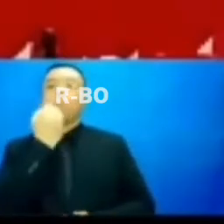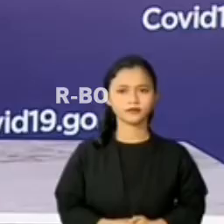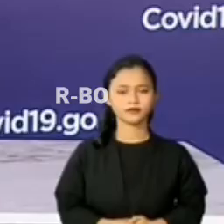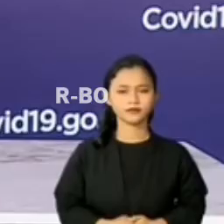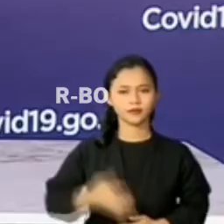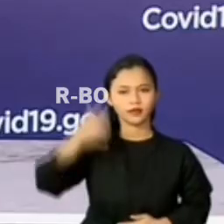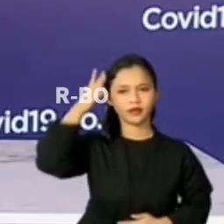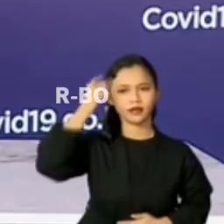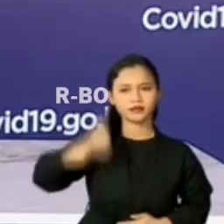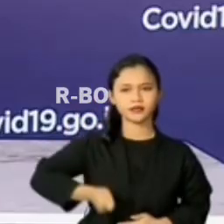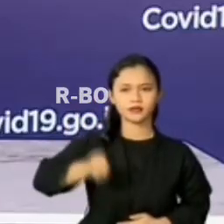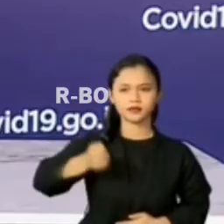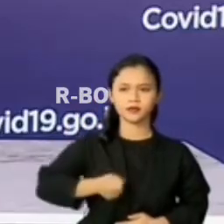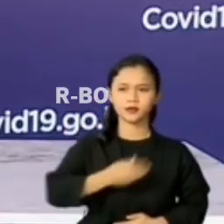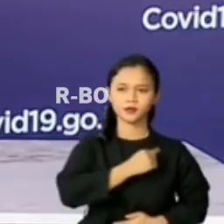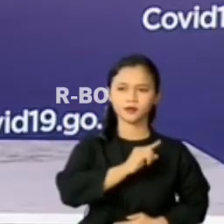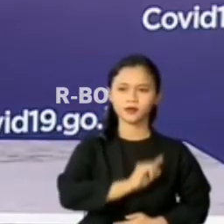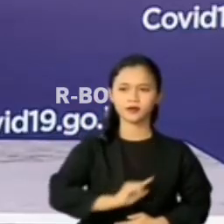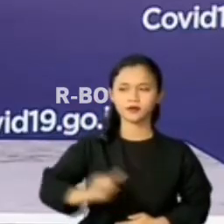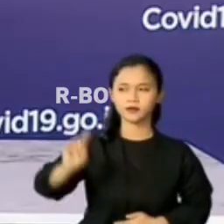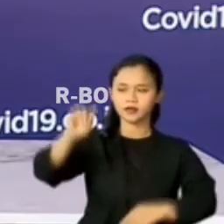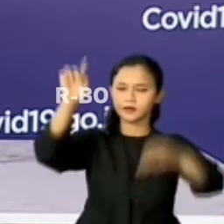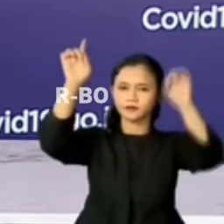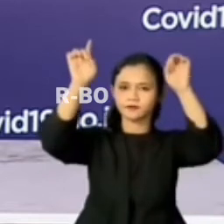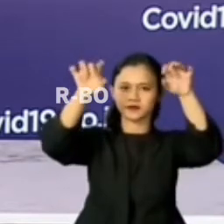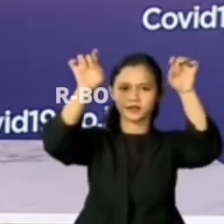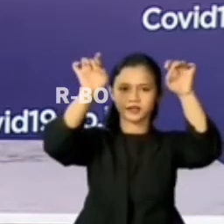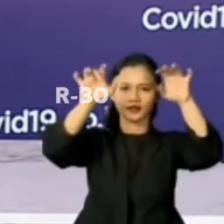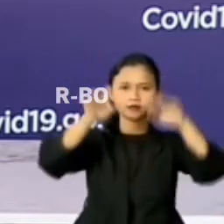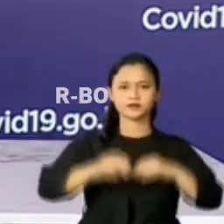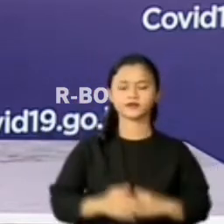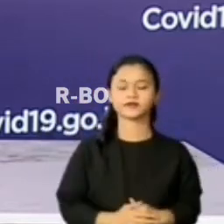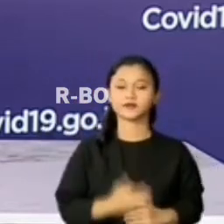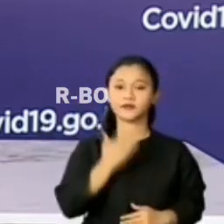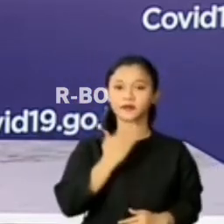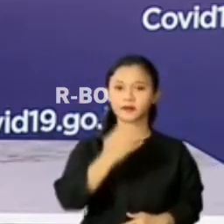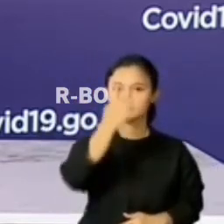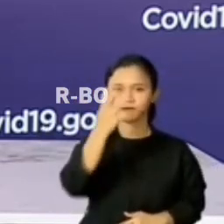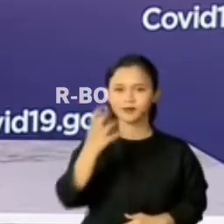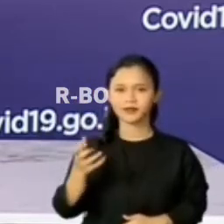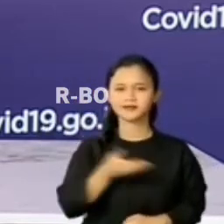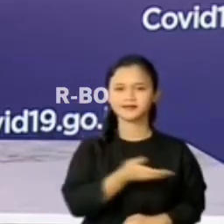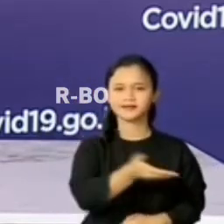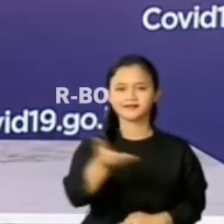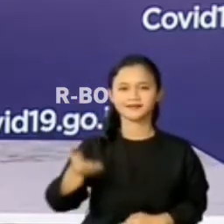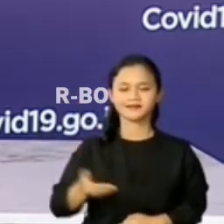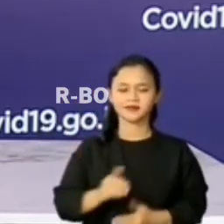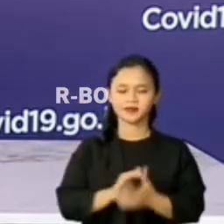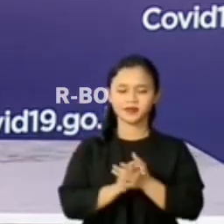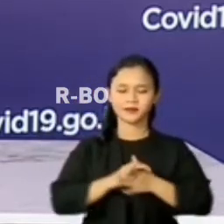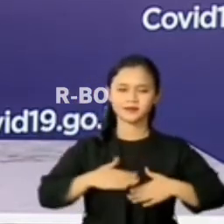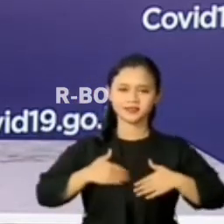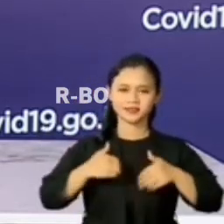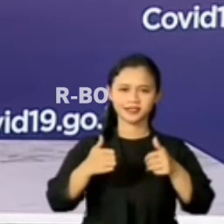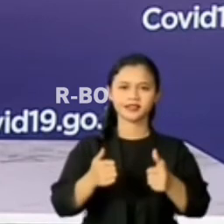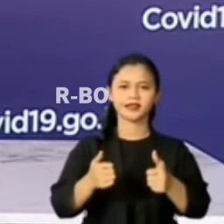adalah adaptasi kebiasaan baru menuju masyarakat produktif dan aman dari penularan virus corona. Lebih lanjut, ia mengatakan instansi